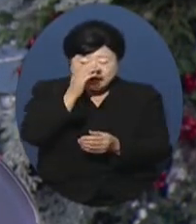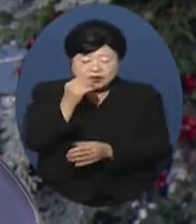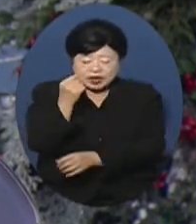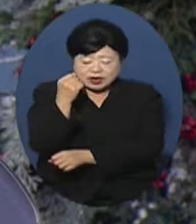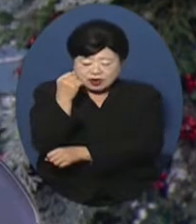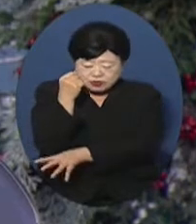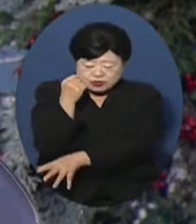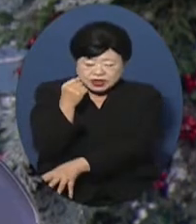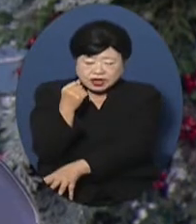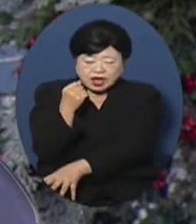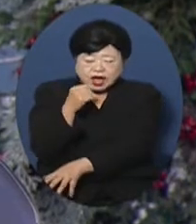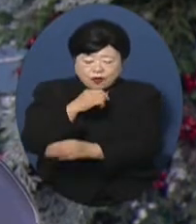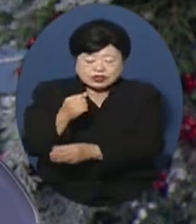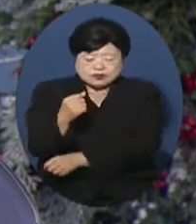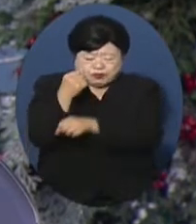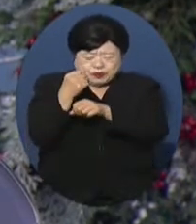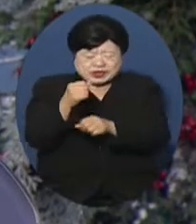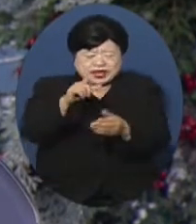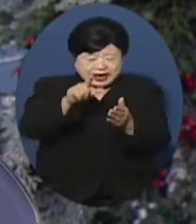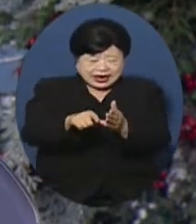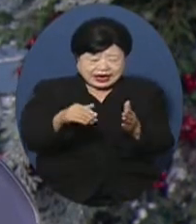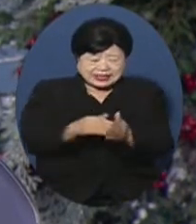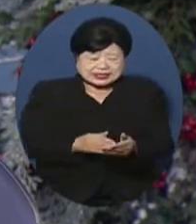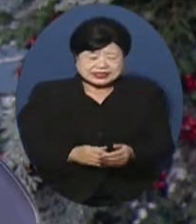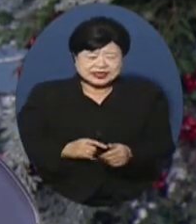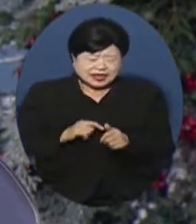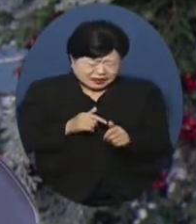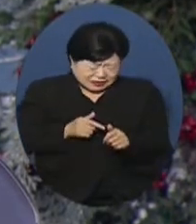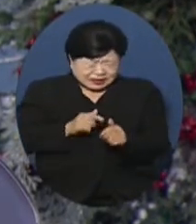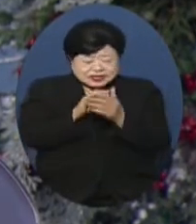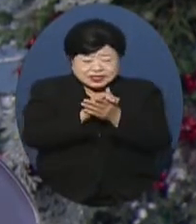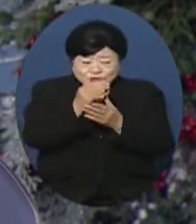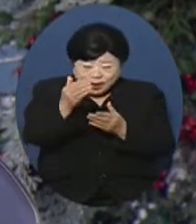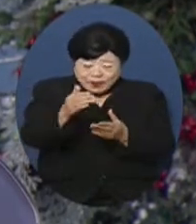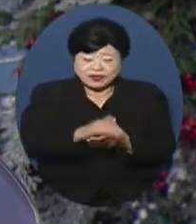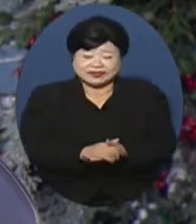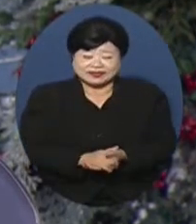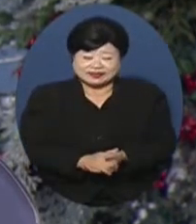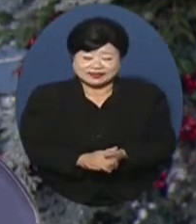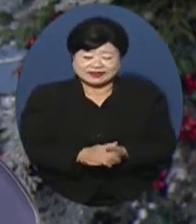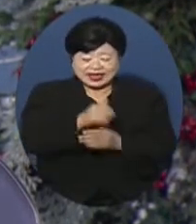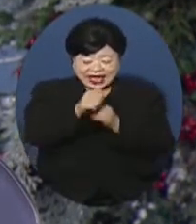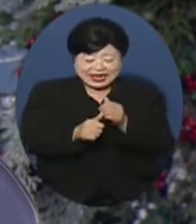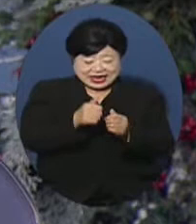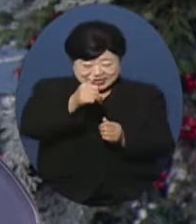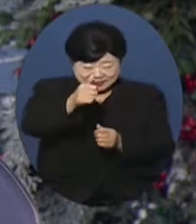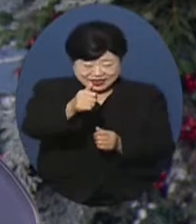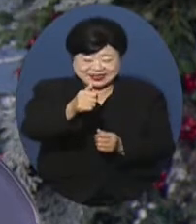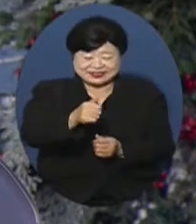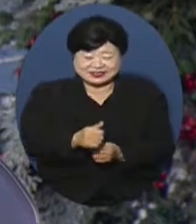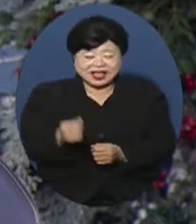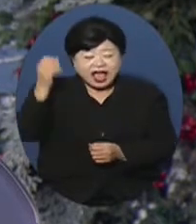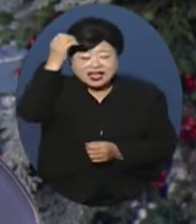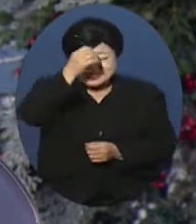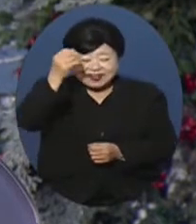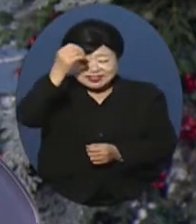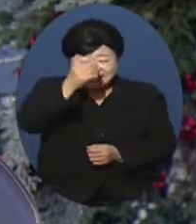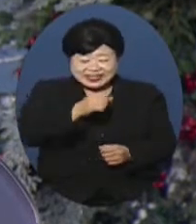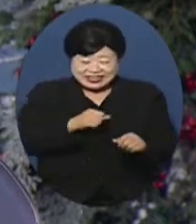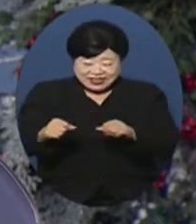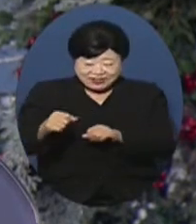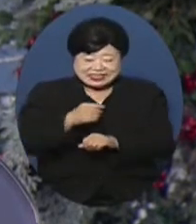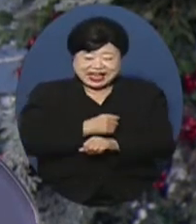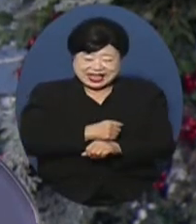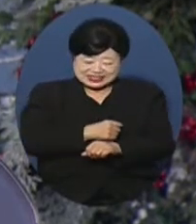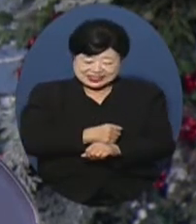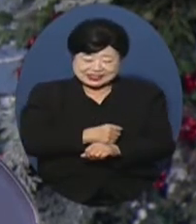안전이 뽑힐 때까지 한 질의 치료하면 하나님 s 생령이 역사의